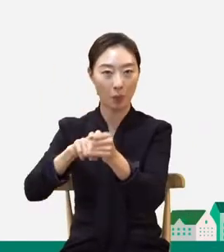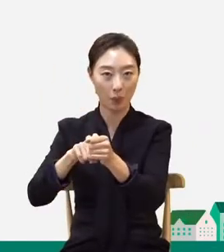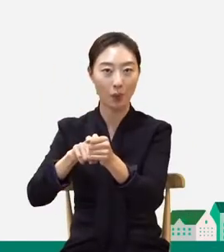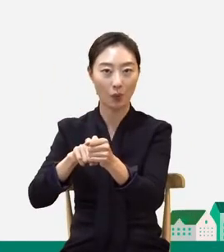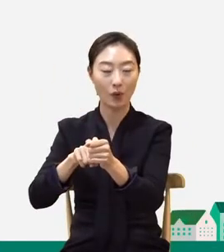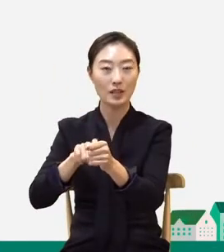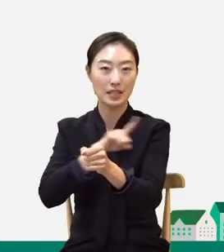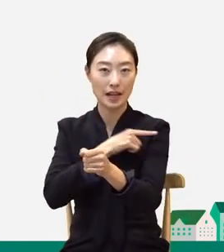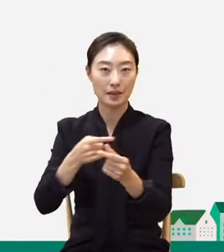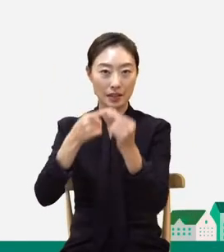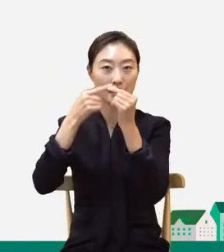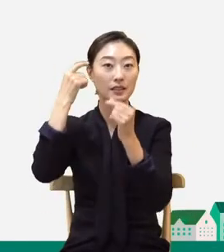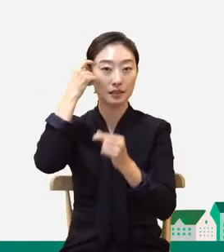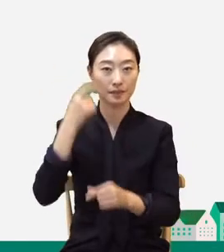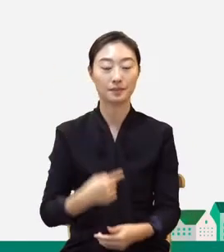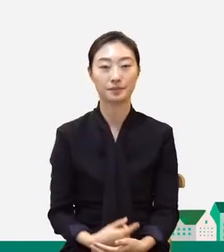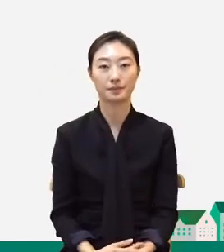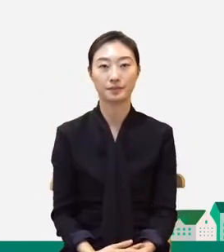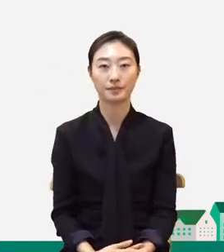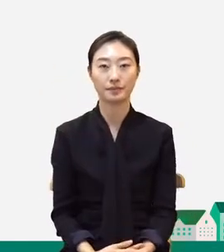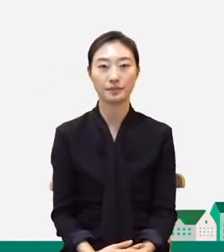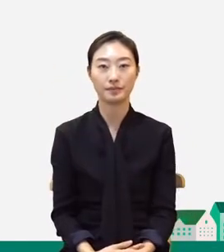했었습니다.